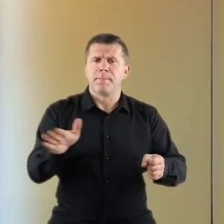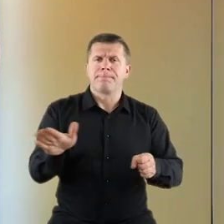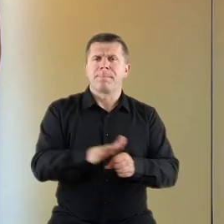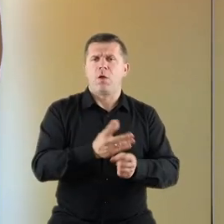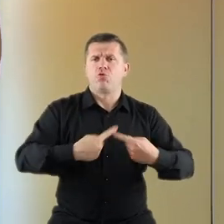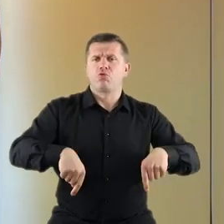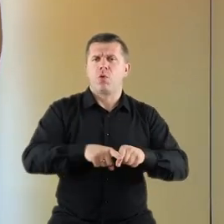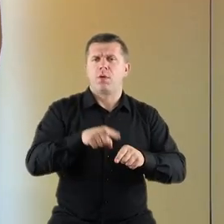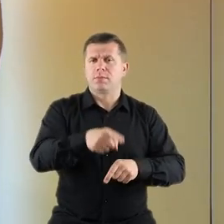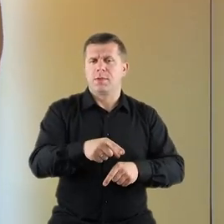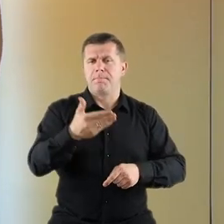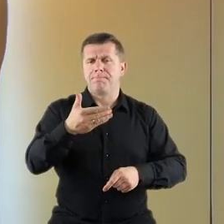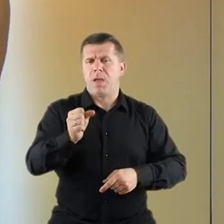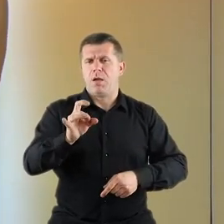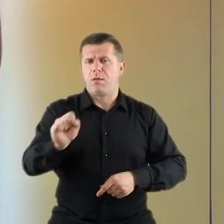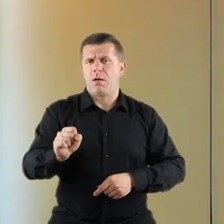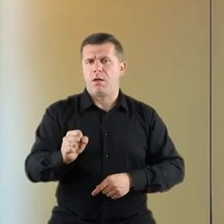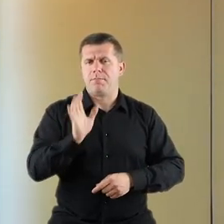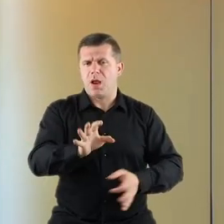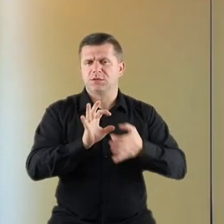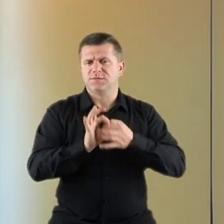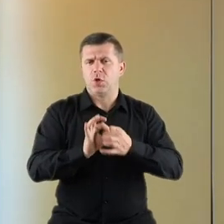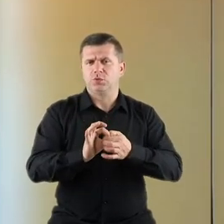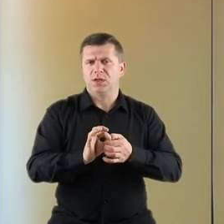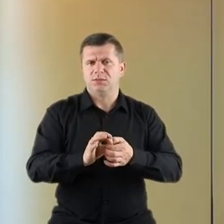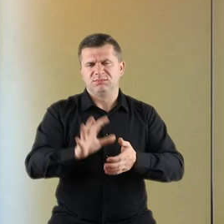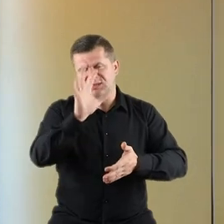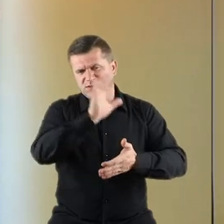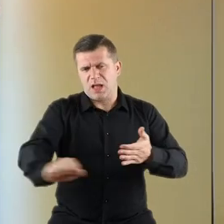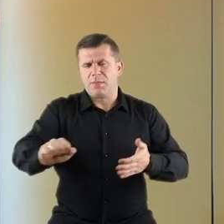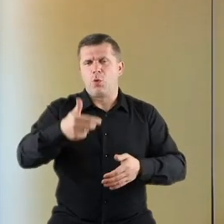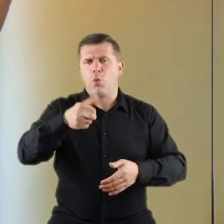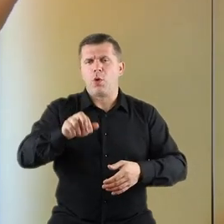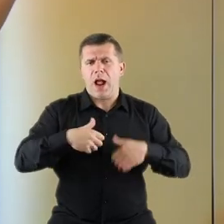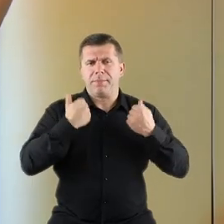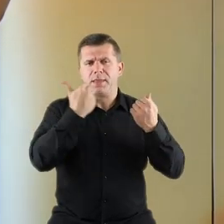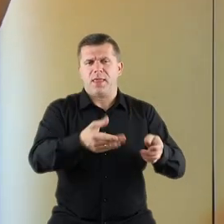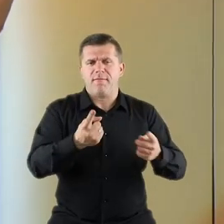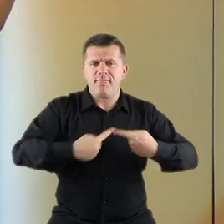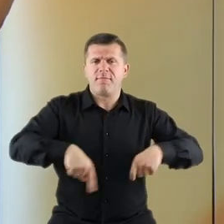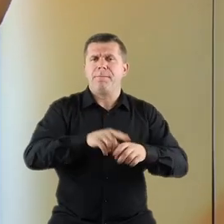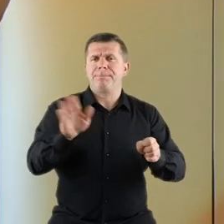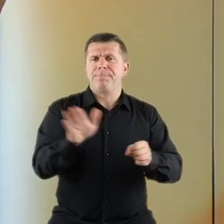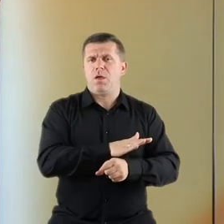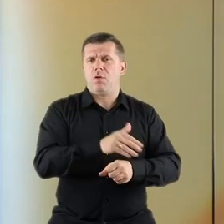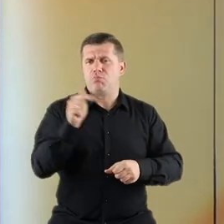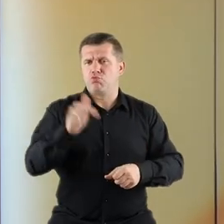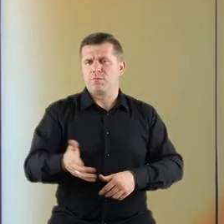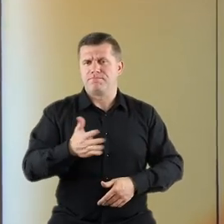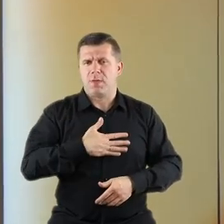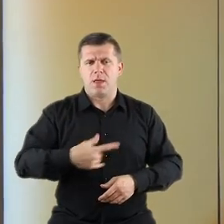rytuał magiczny związany ze zdejmowaniem uroków się spełniał a więc musimy mieć